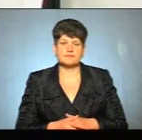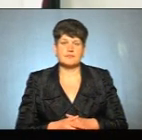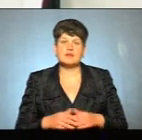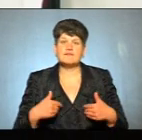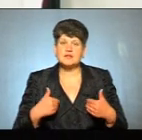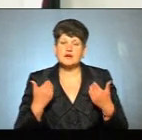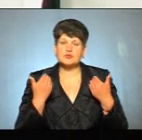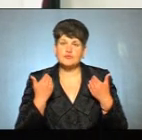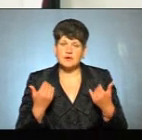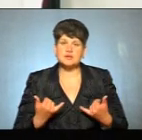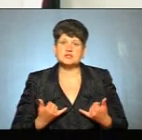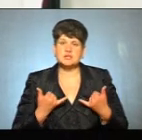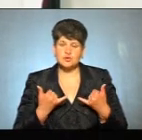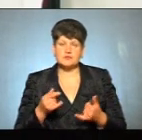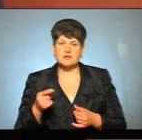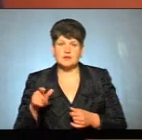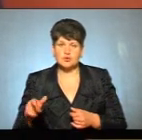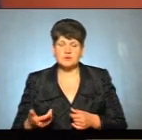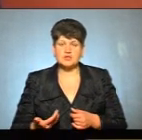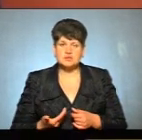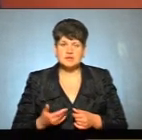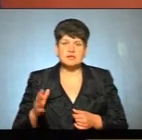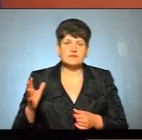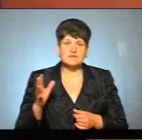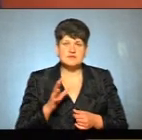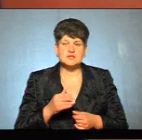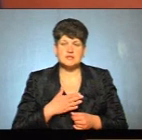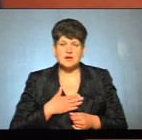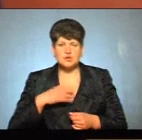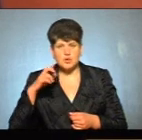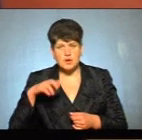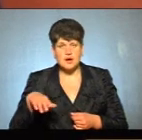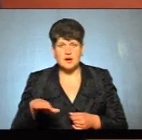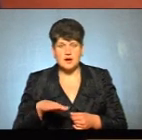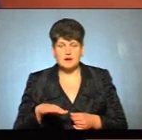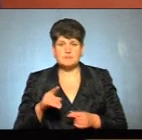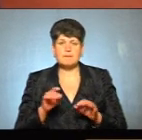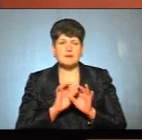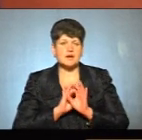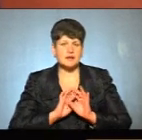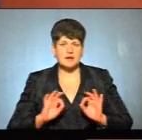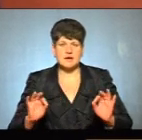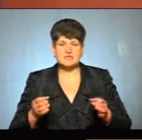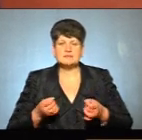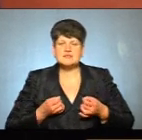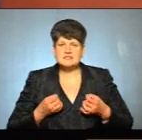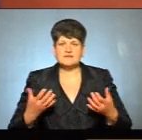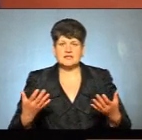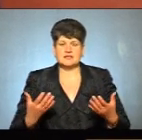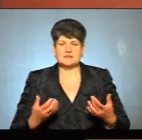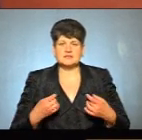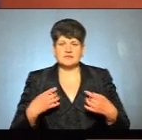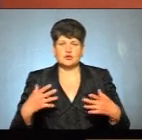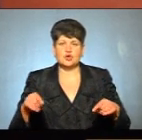Вітаю вас, шановні тернополяни і жителі всі нашого краю, з прекрасним світлим святом